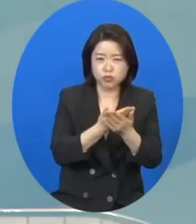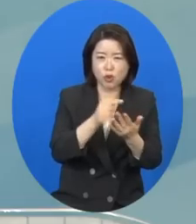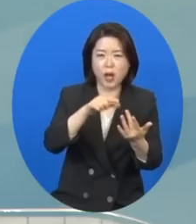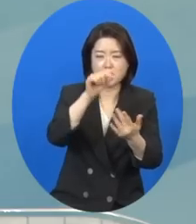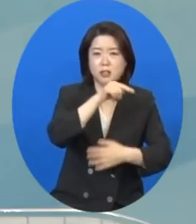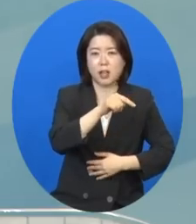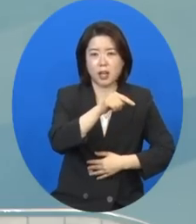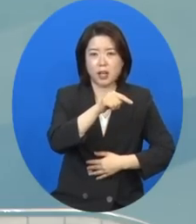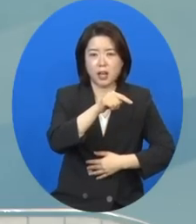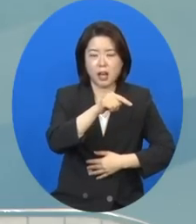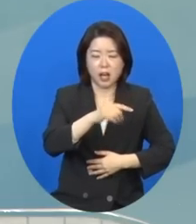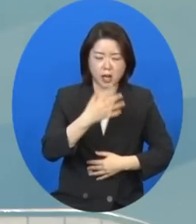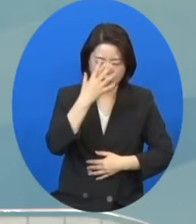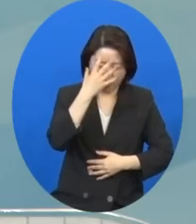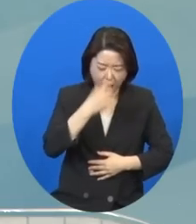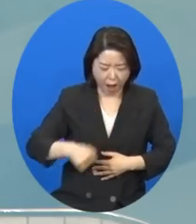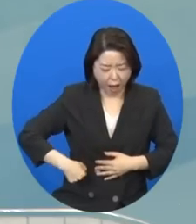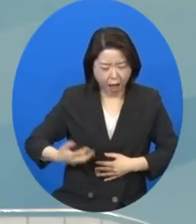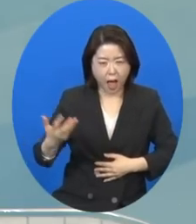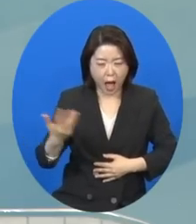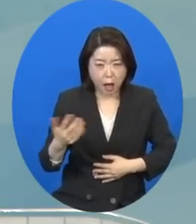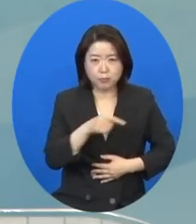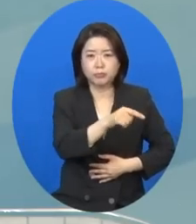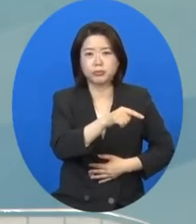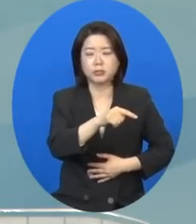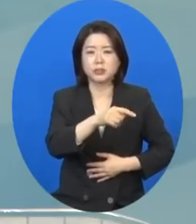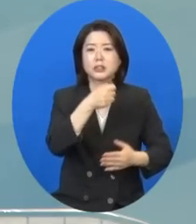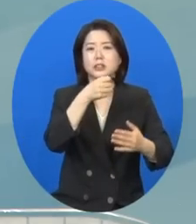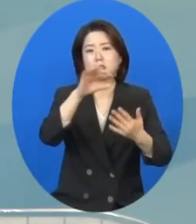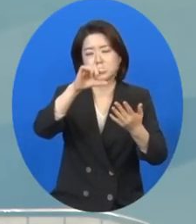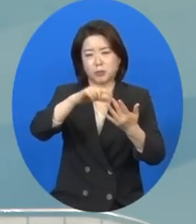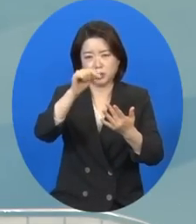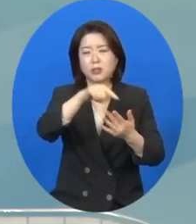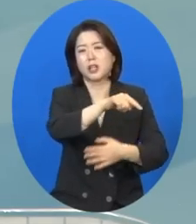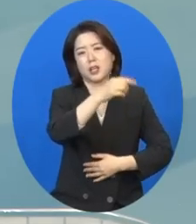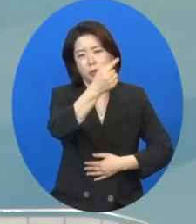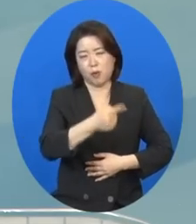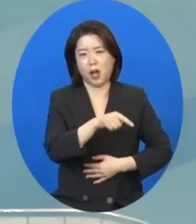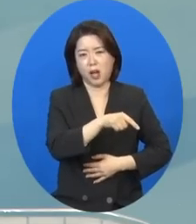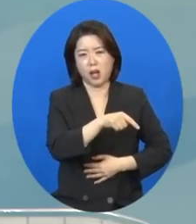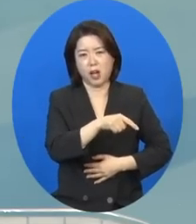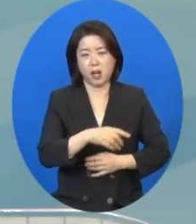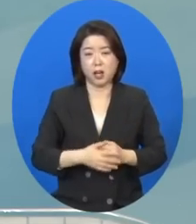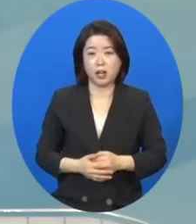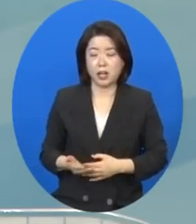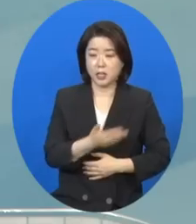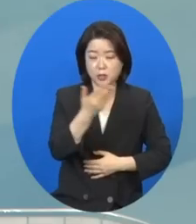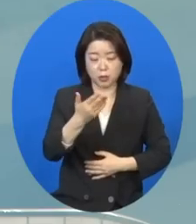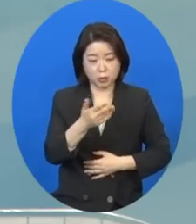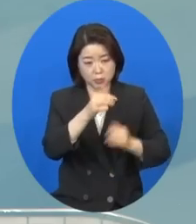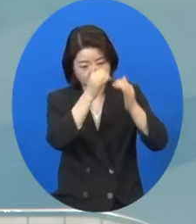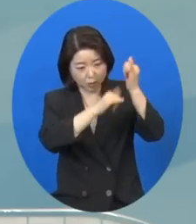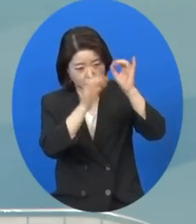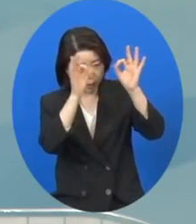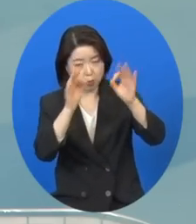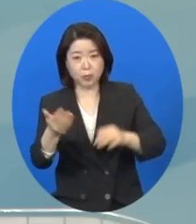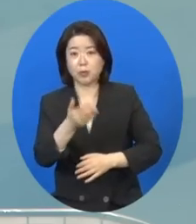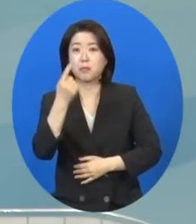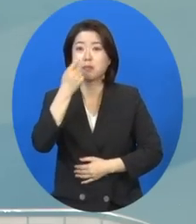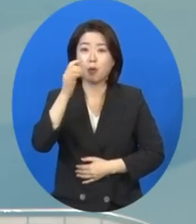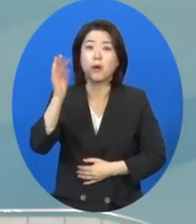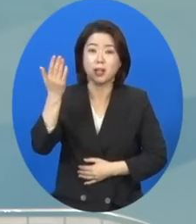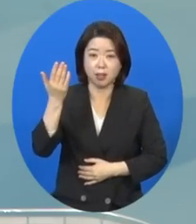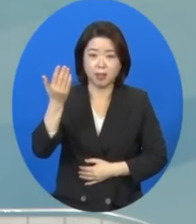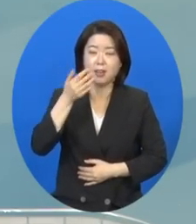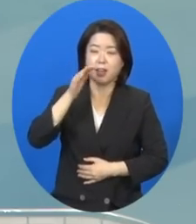뼈아픈 결과를 가져오게 된 선택이었습니다 그러면 이런 역사를 통해서 여러분 배워야 되지 않겠습니까 그러나